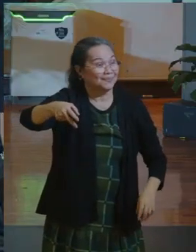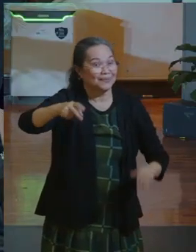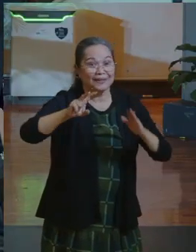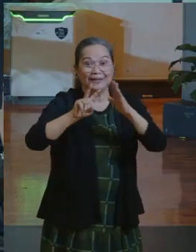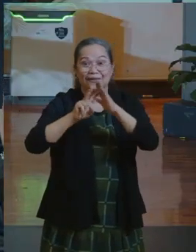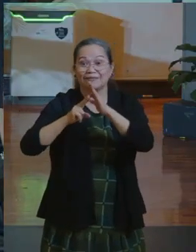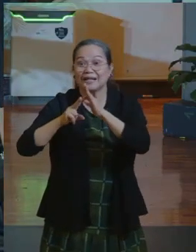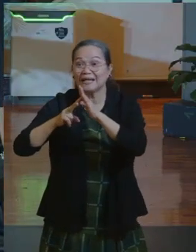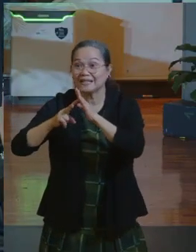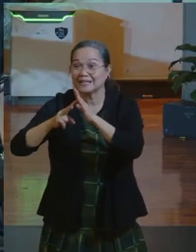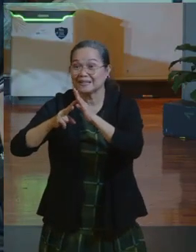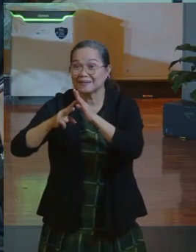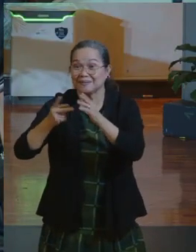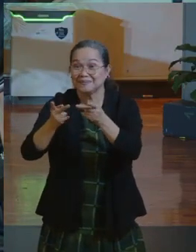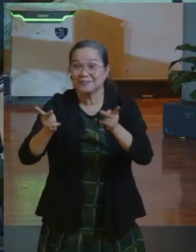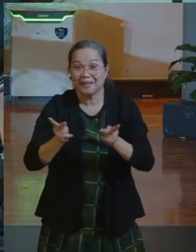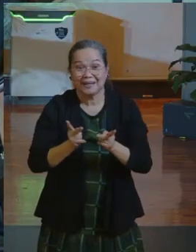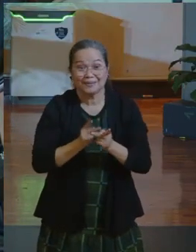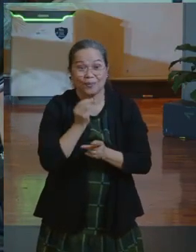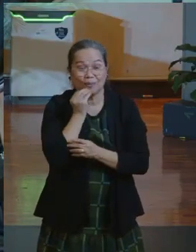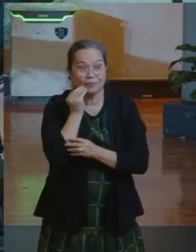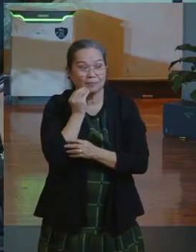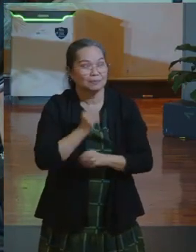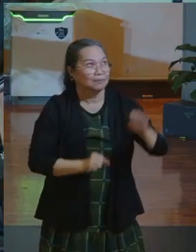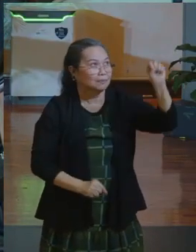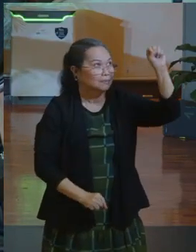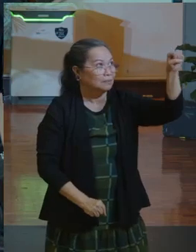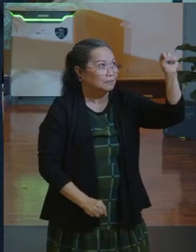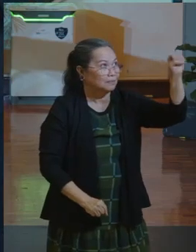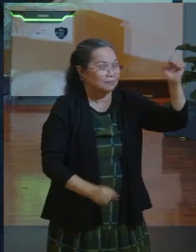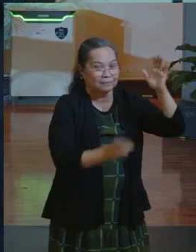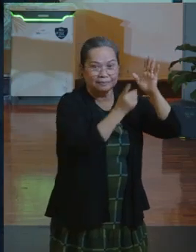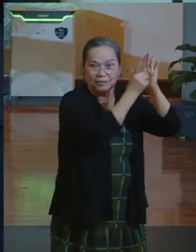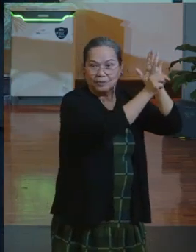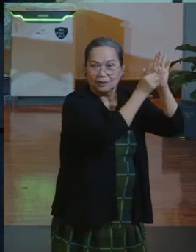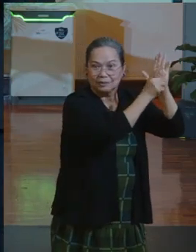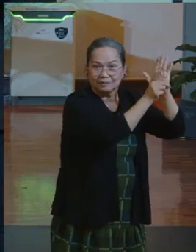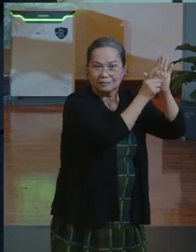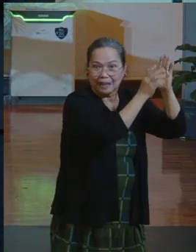village, no? At tapasok sa mga pintuhan